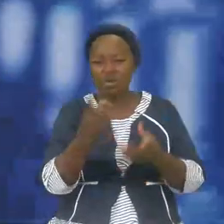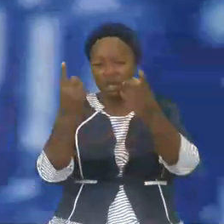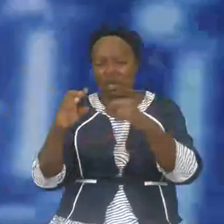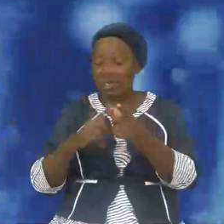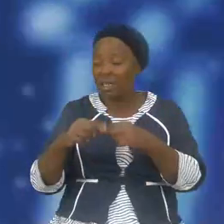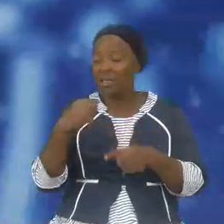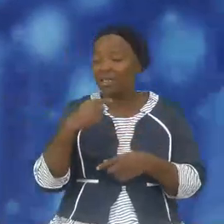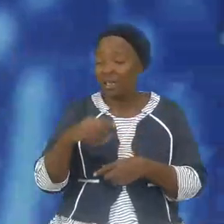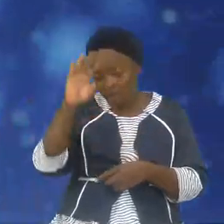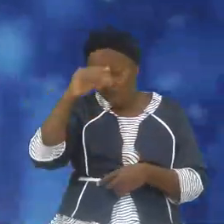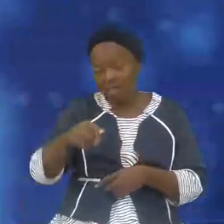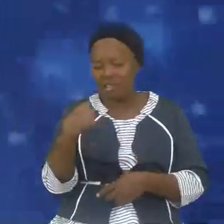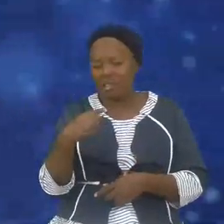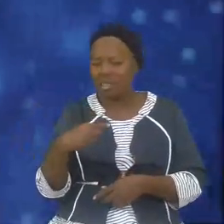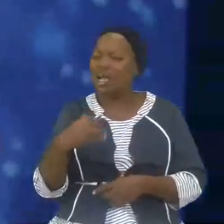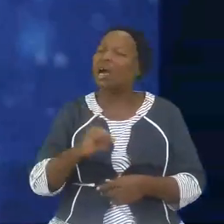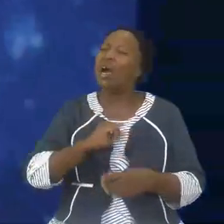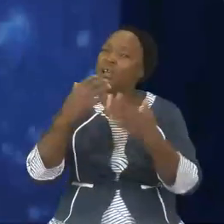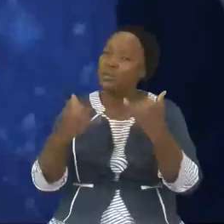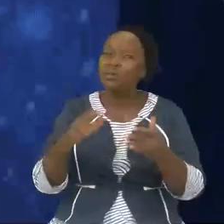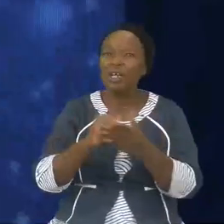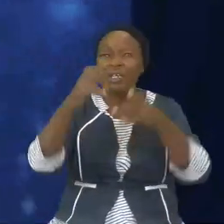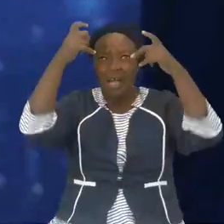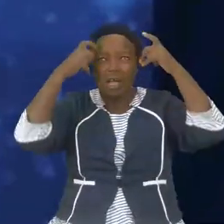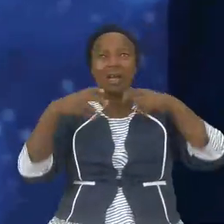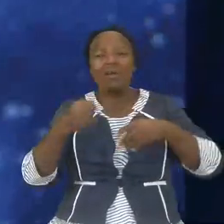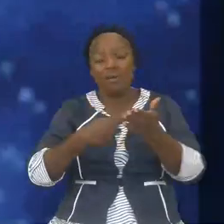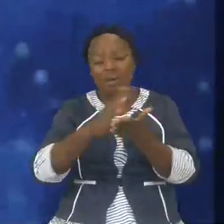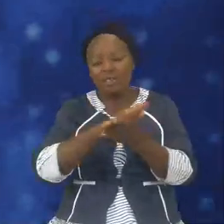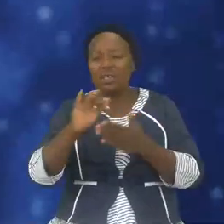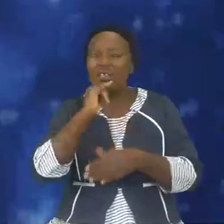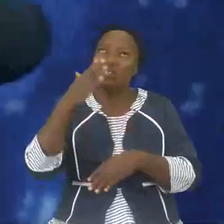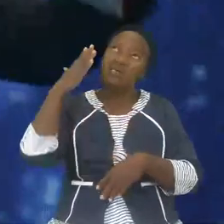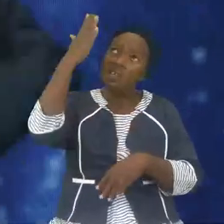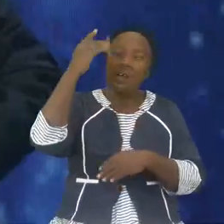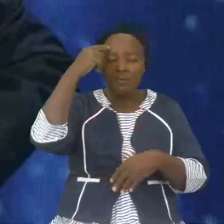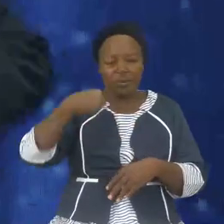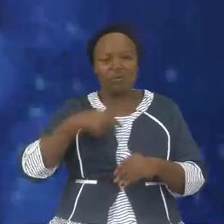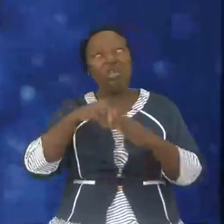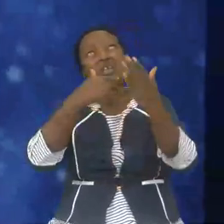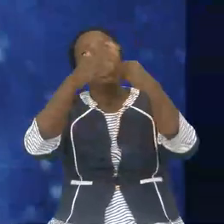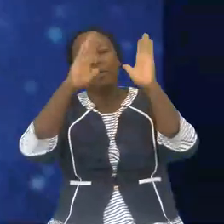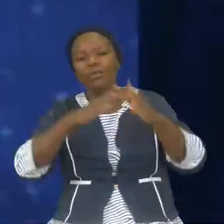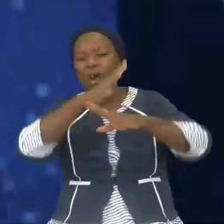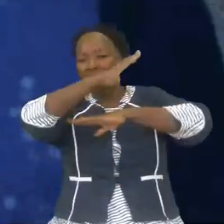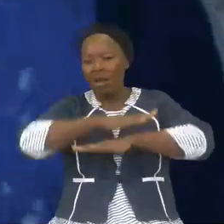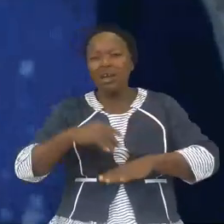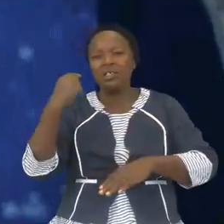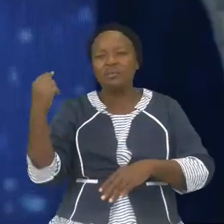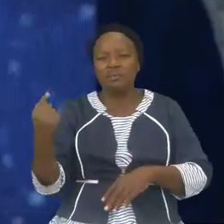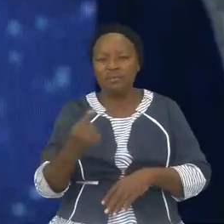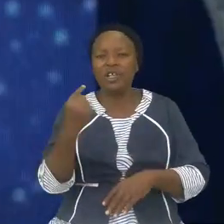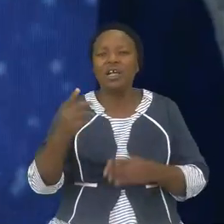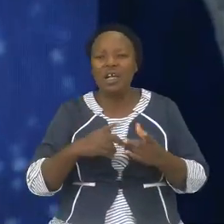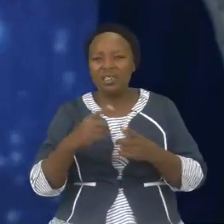il dit, que je sais que la couronne de justice m'est réservée au ciel. Le repos pour toujours. C'est